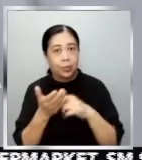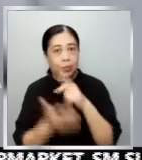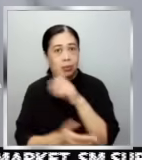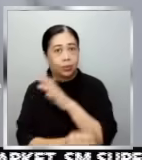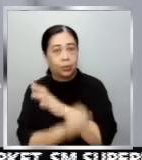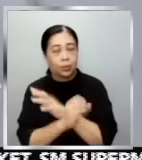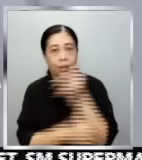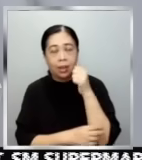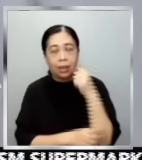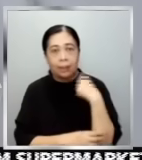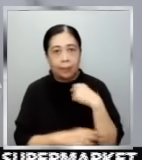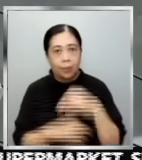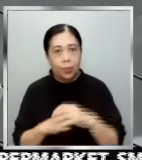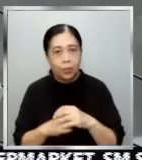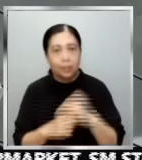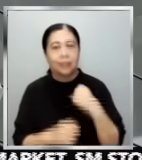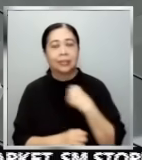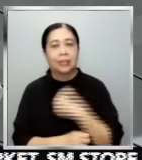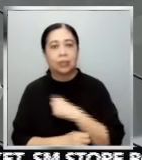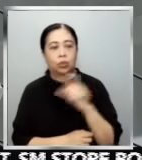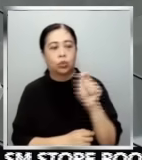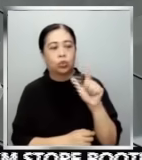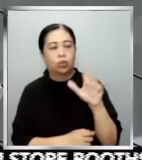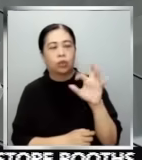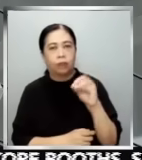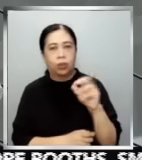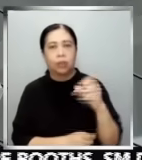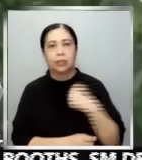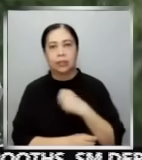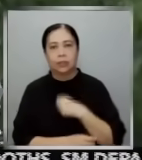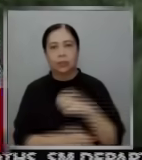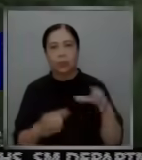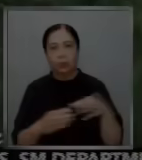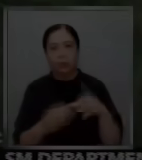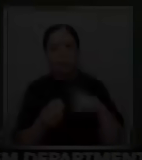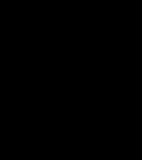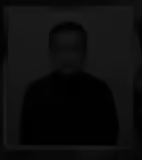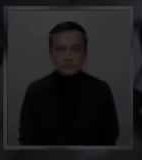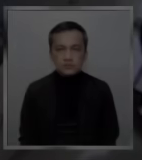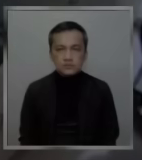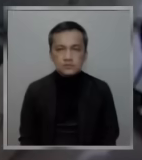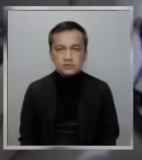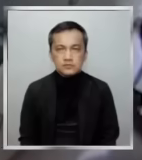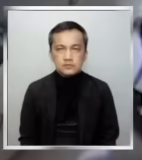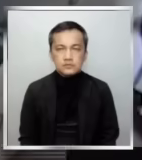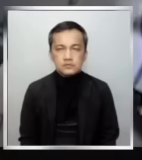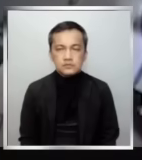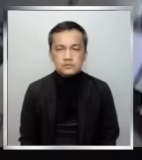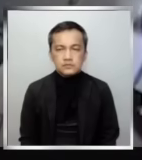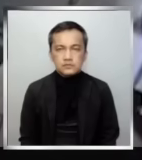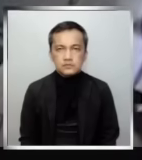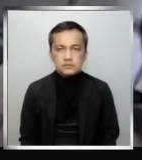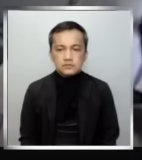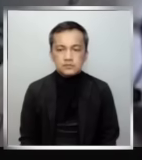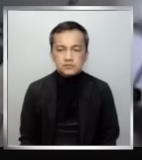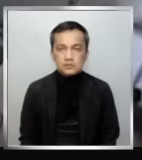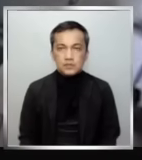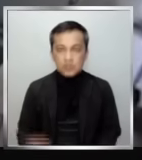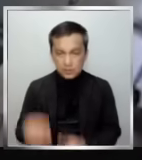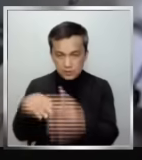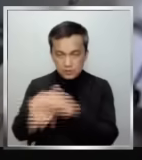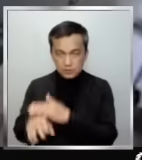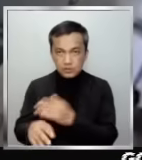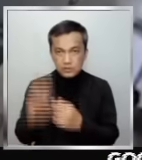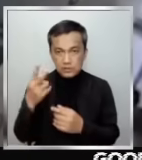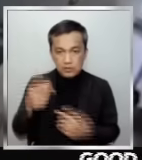kahapon si Senador Tulfo ang Chairman ng Senate committee on energy pinasok ng dalawang armadong